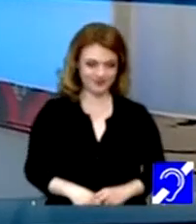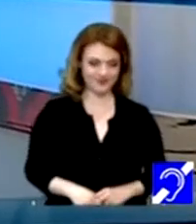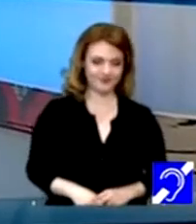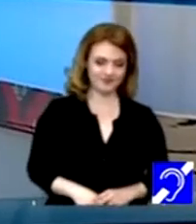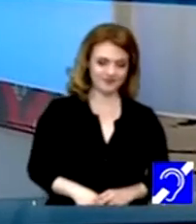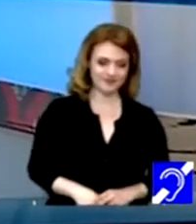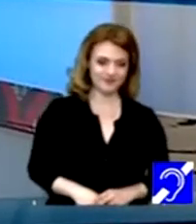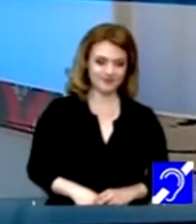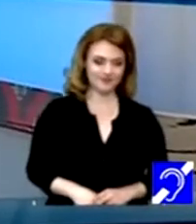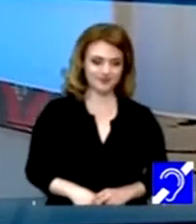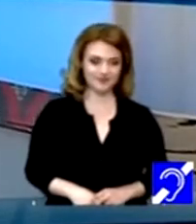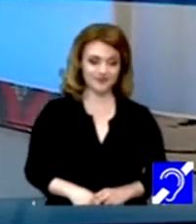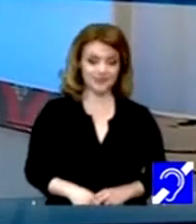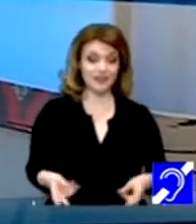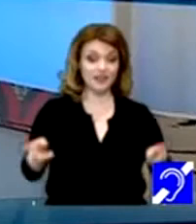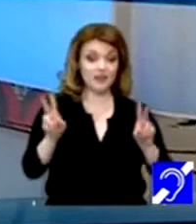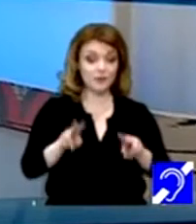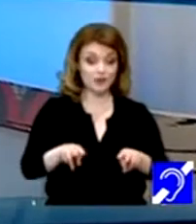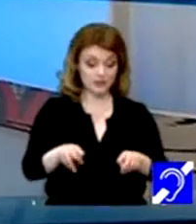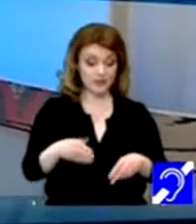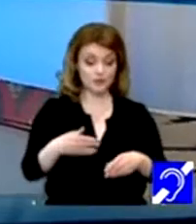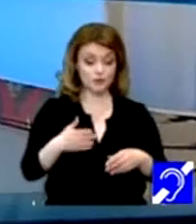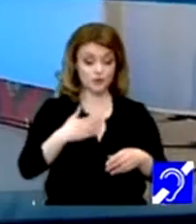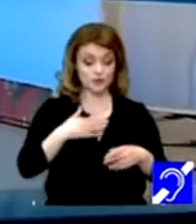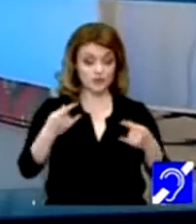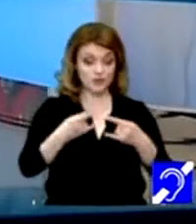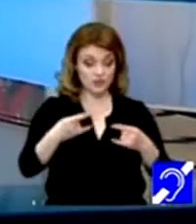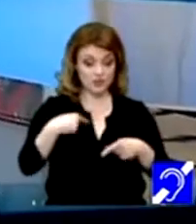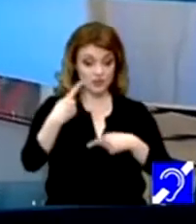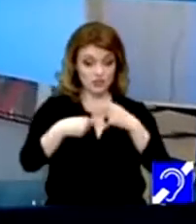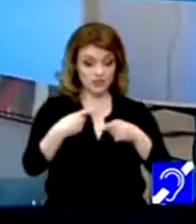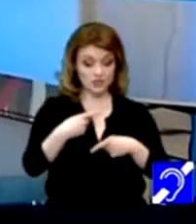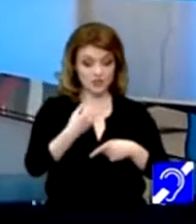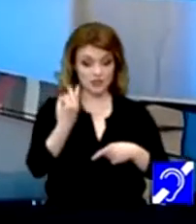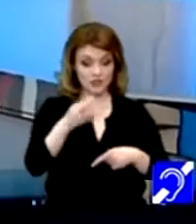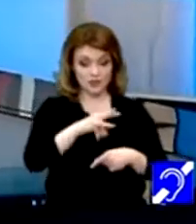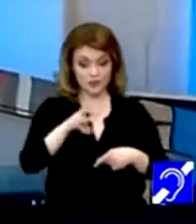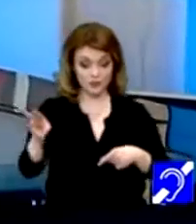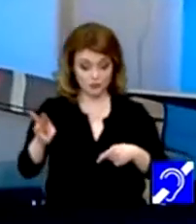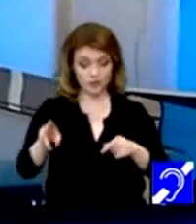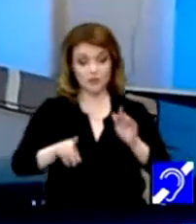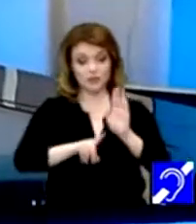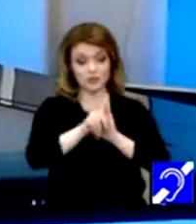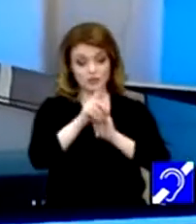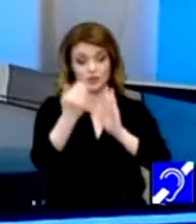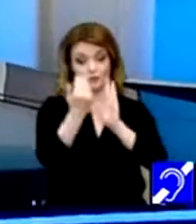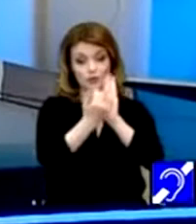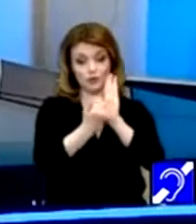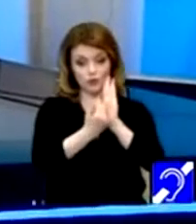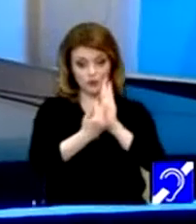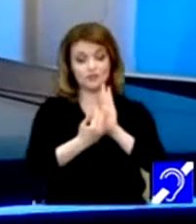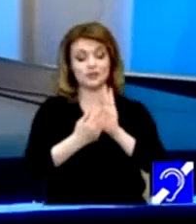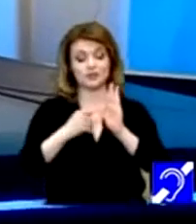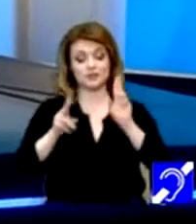și comentariile dumneavoastră. Rămâneți cu TVR Moldova, în câteva minute începe emisiunea Punctul pe azi. Nu pierdeți și ultimul buletin de știri de la